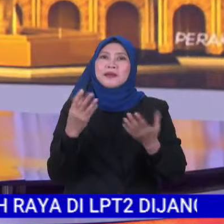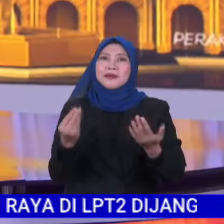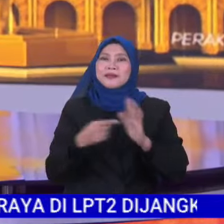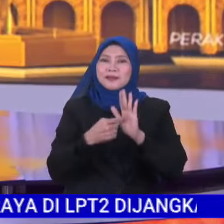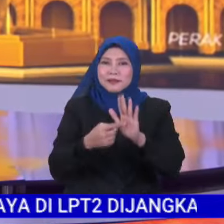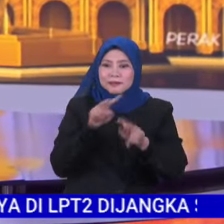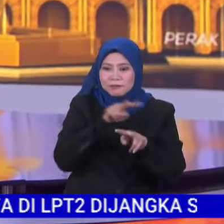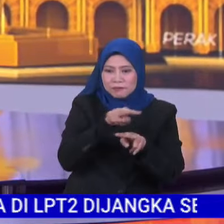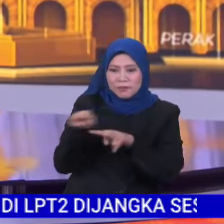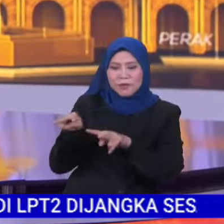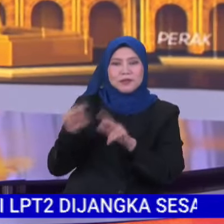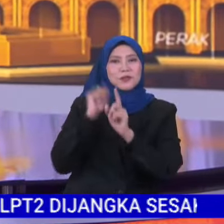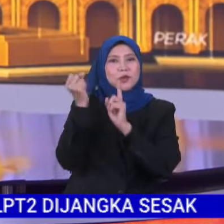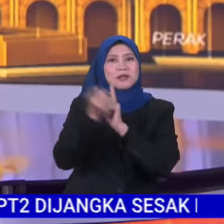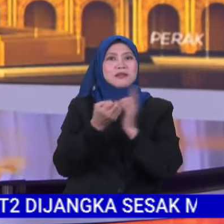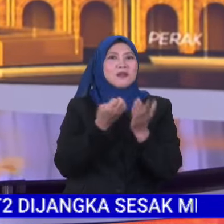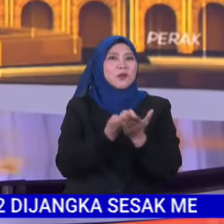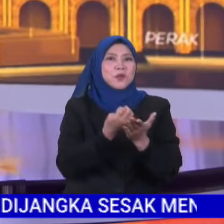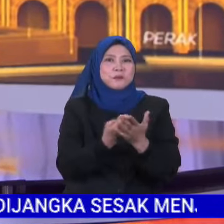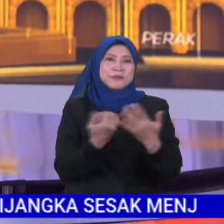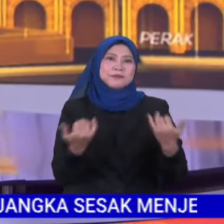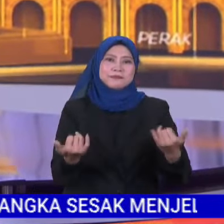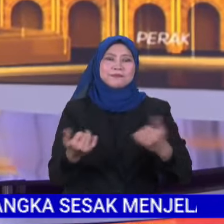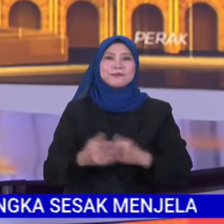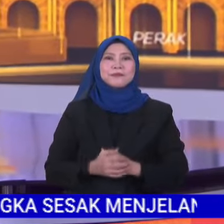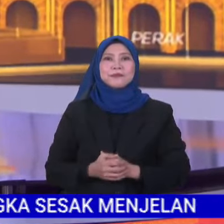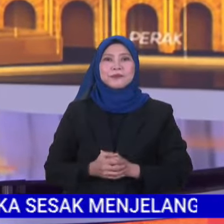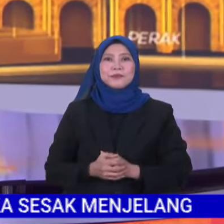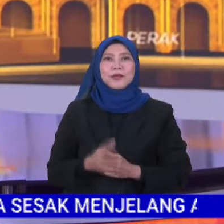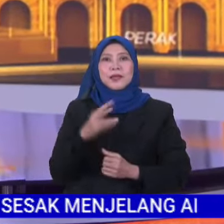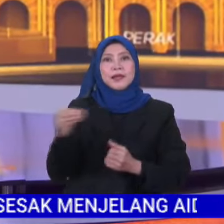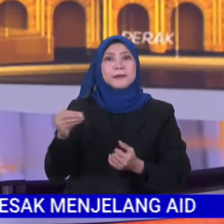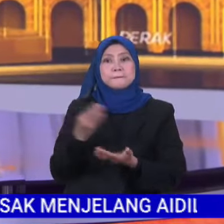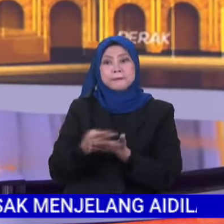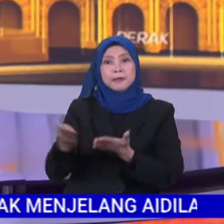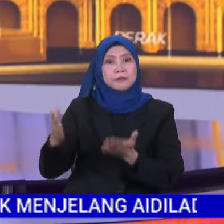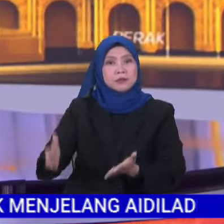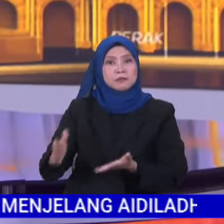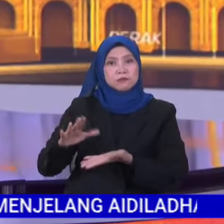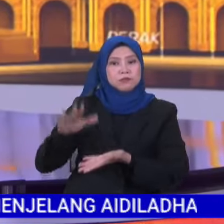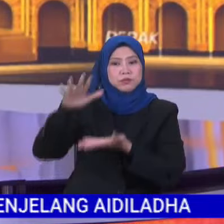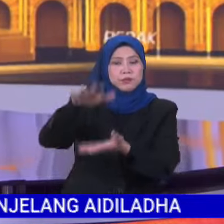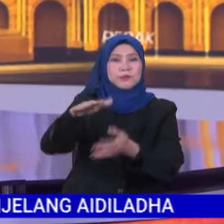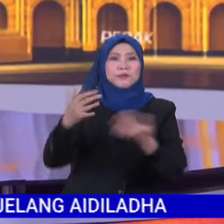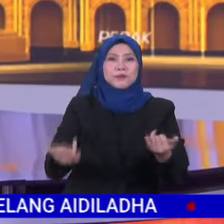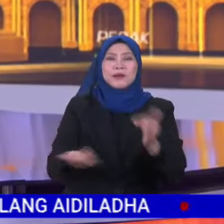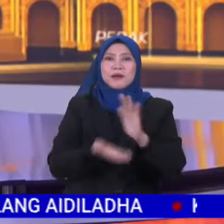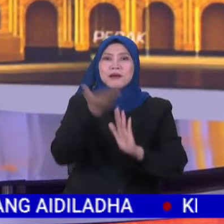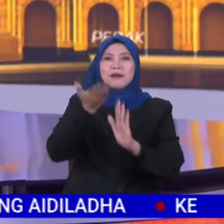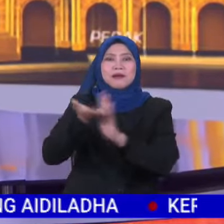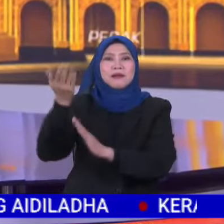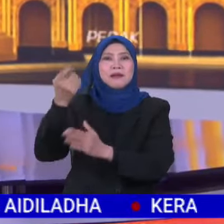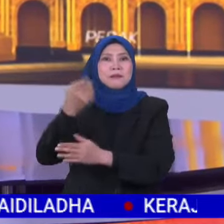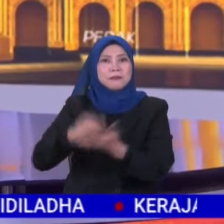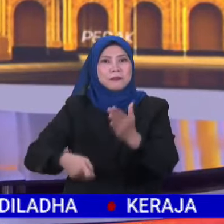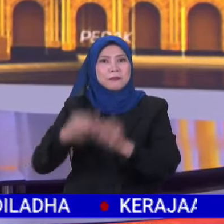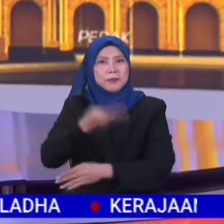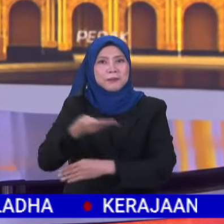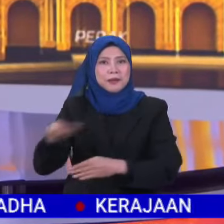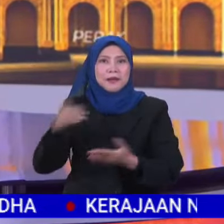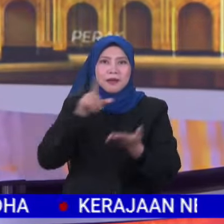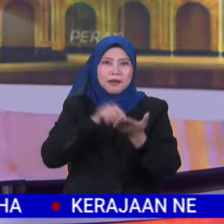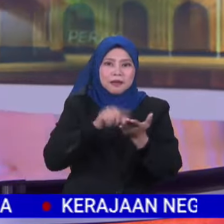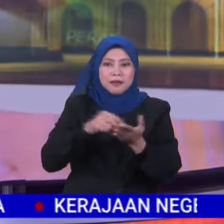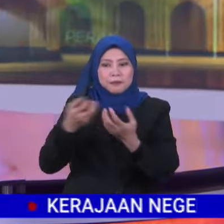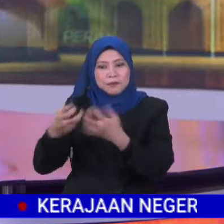dibuat dengan mengambil kira situasi ekonomi semasa bagi pemborong penjaga dan pengguna kenaikan harga cycling bagi bahan mentah terutama